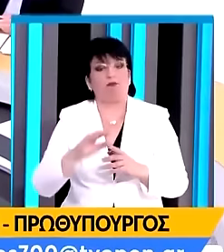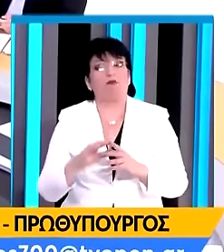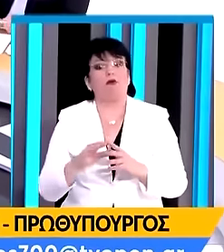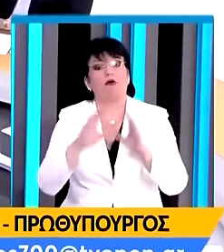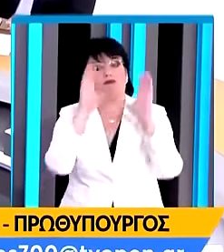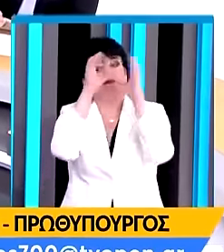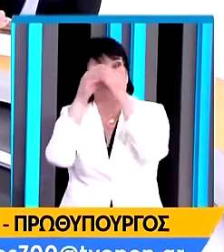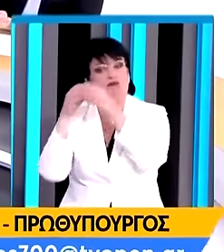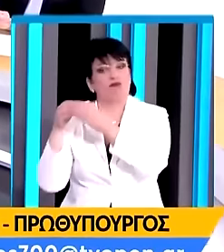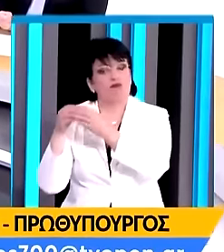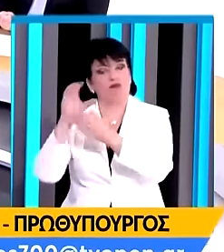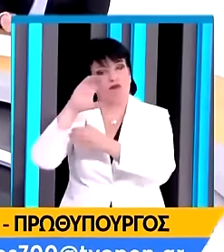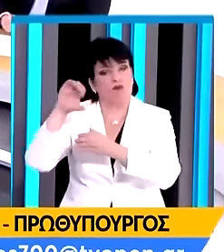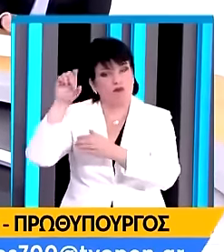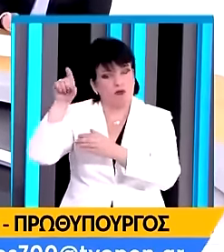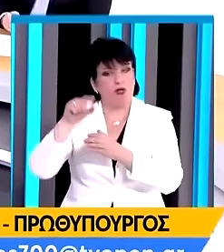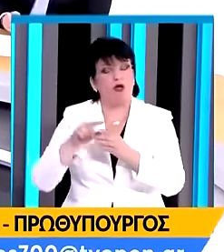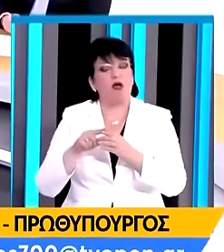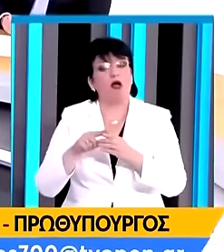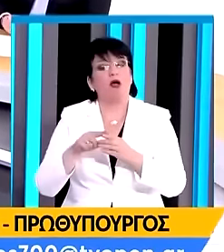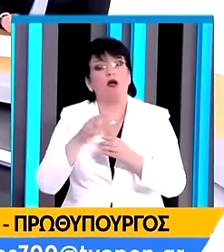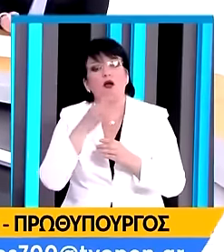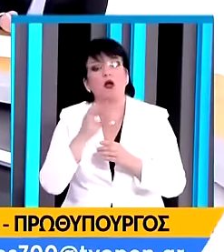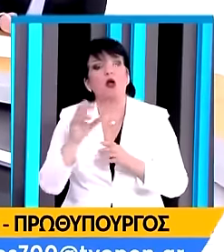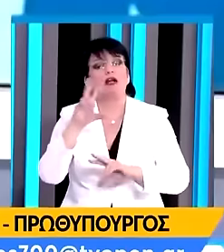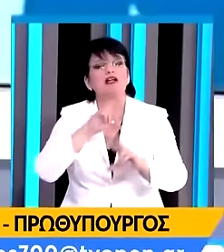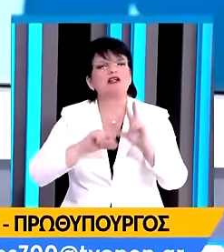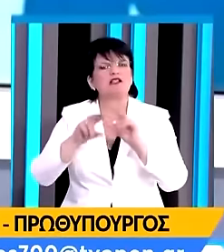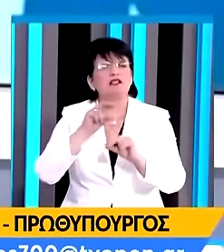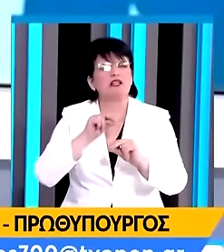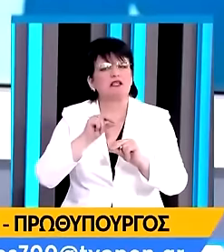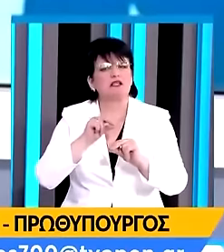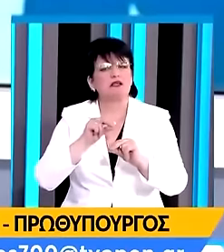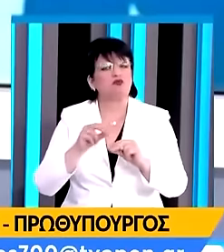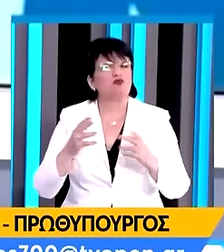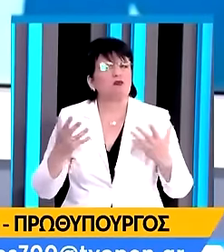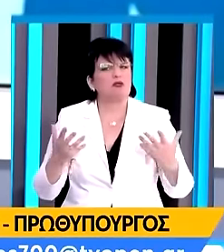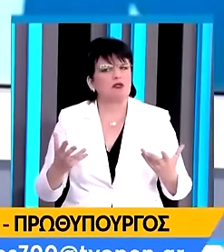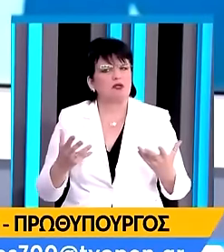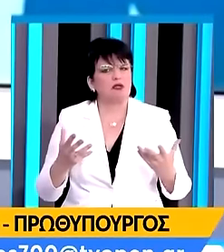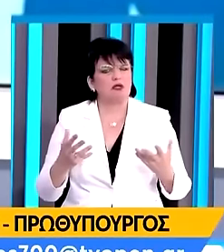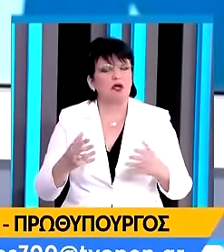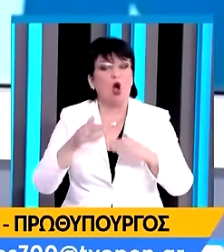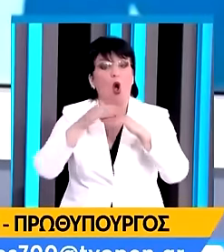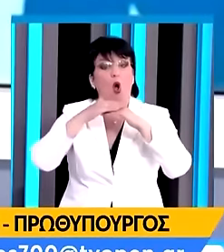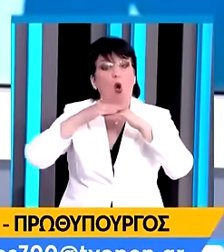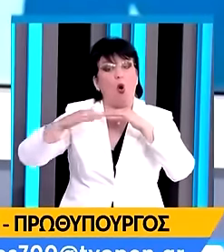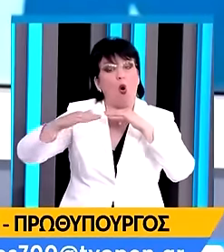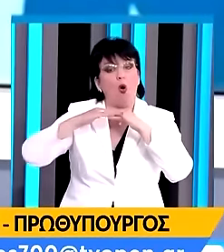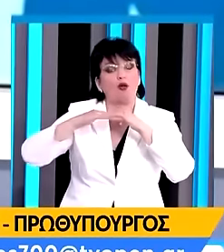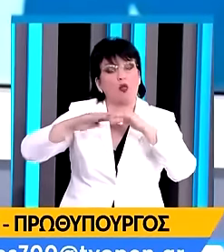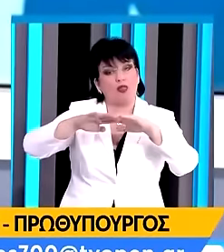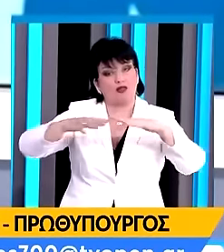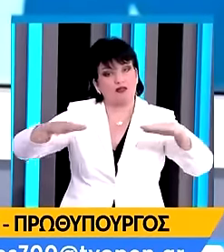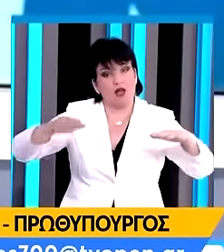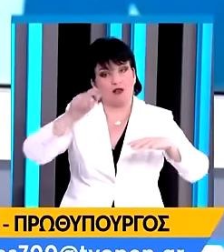και ένα πλαίσιο πολιτικού διαλόγου για να συζητήσουμε τη μεγάλη μας διαφορά, που είναι η υιοθέτηση ΑΟΣ και υφαλοκρηπίδος, στο Αιγαίο